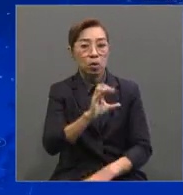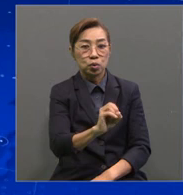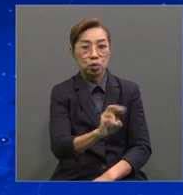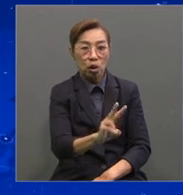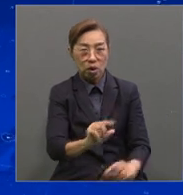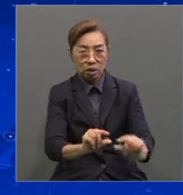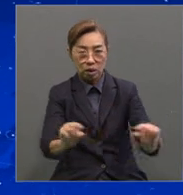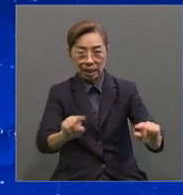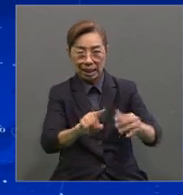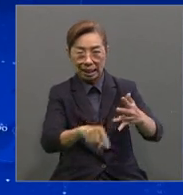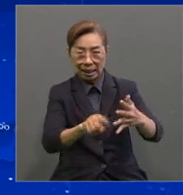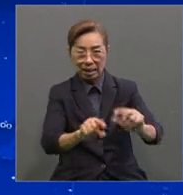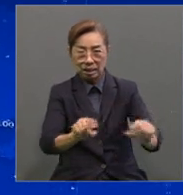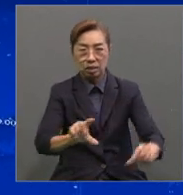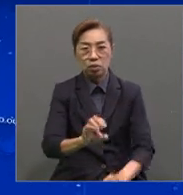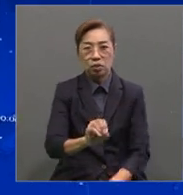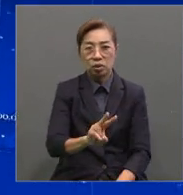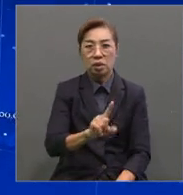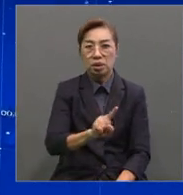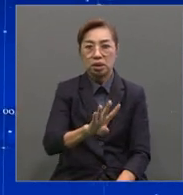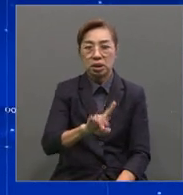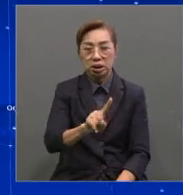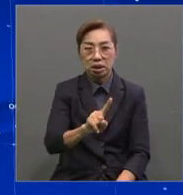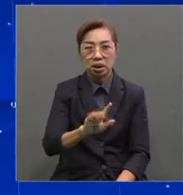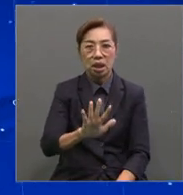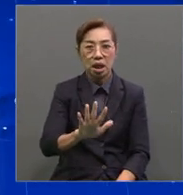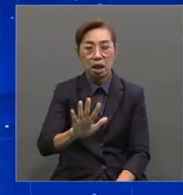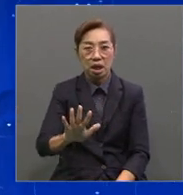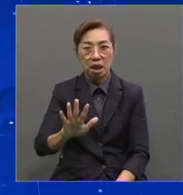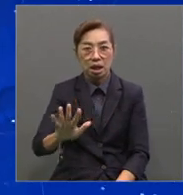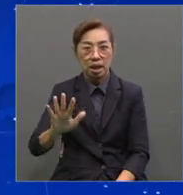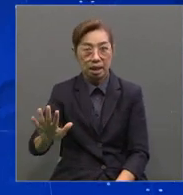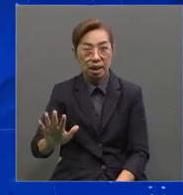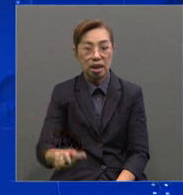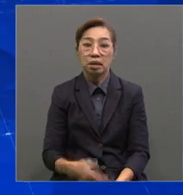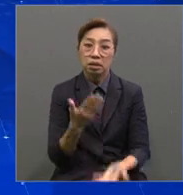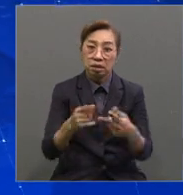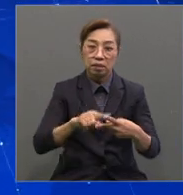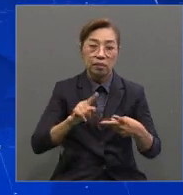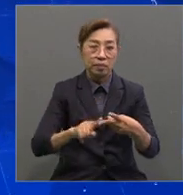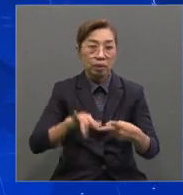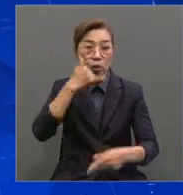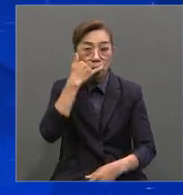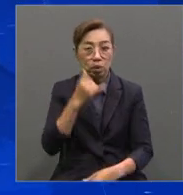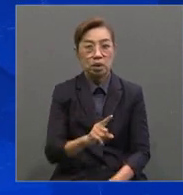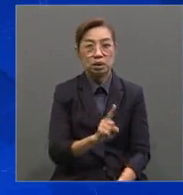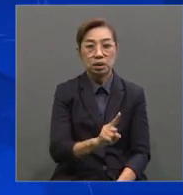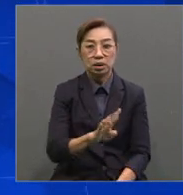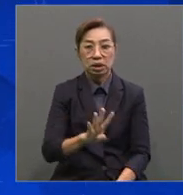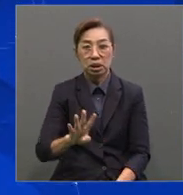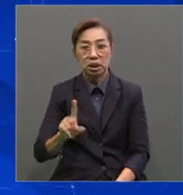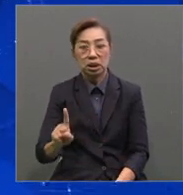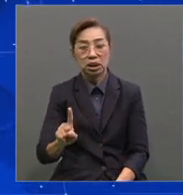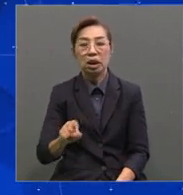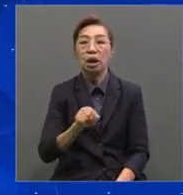จออาจจะอยู่ด้านล่างสักนิดนึงนะฮะ 0214 15555หรือโทรไปได้ที่หมายเลข 1441ค่ะ